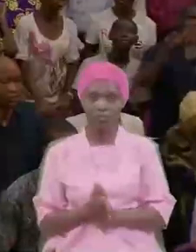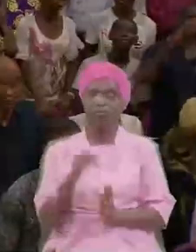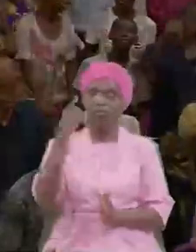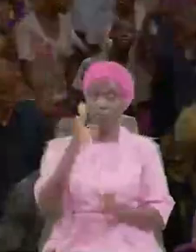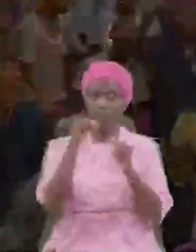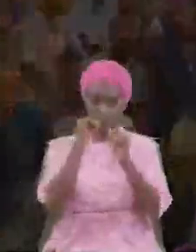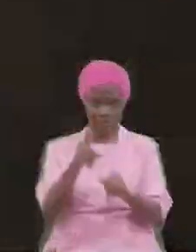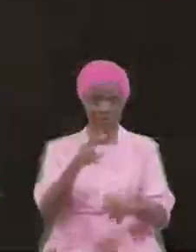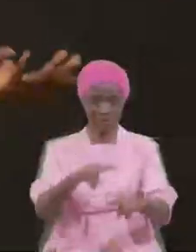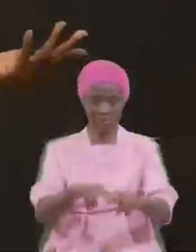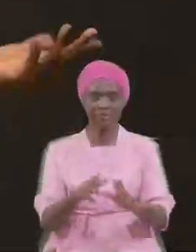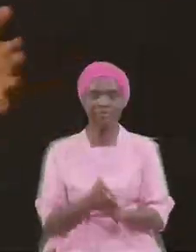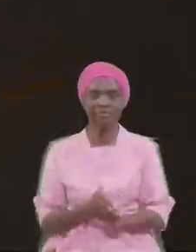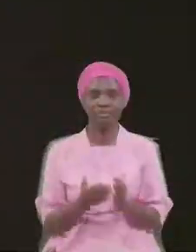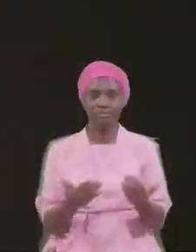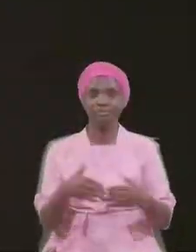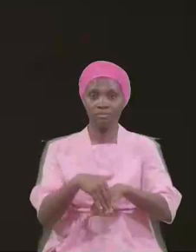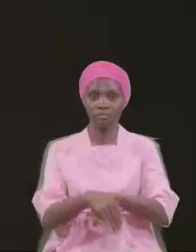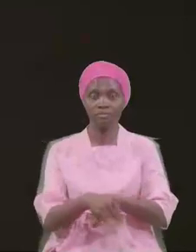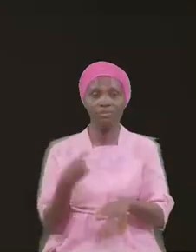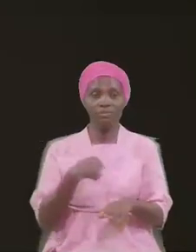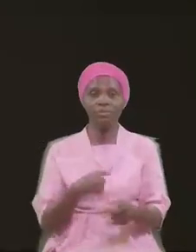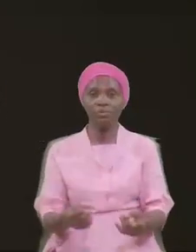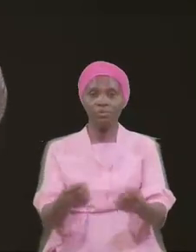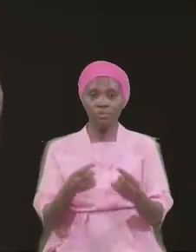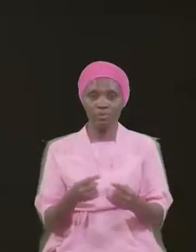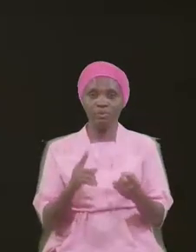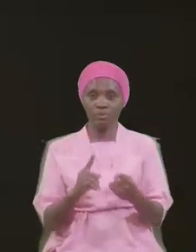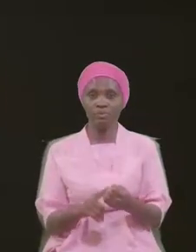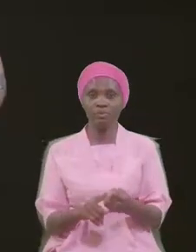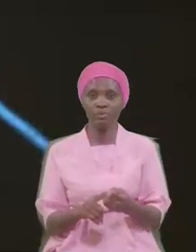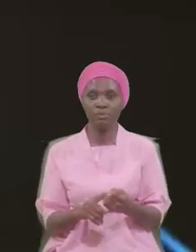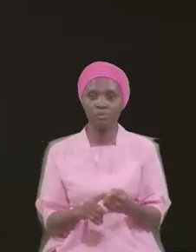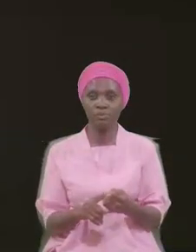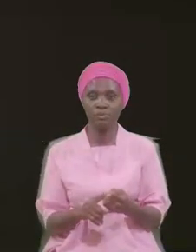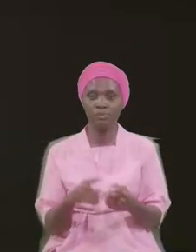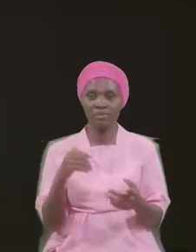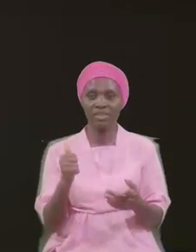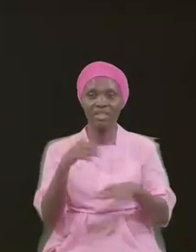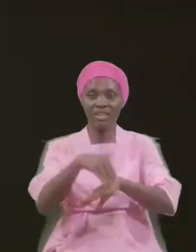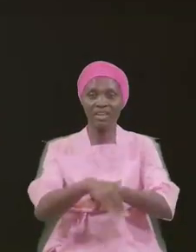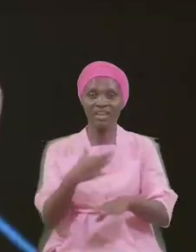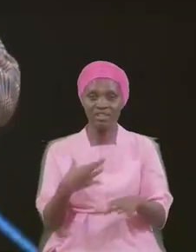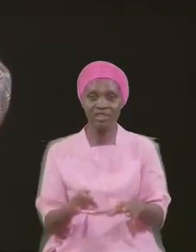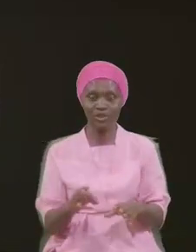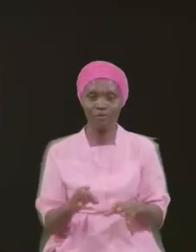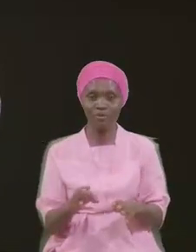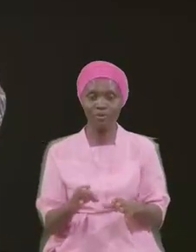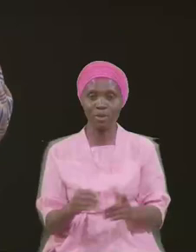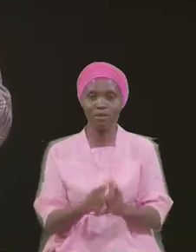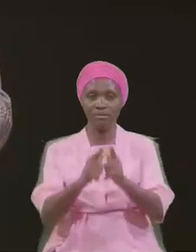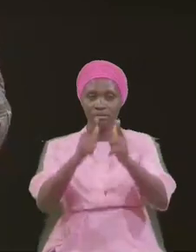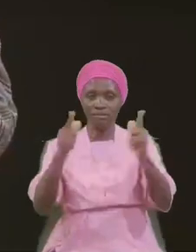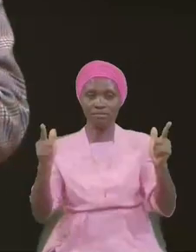Seigneur vous bénisse. Asseyez-vous ce soir. Nous sommes arrivés à notre soirée,